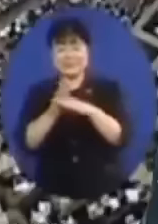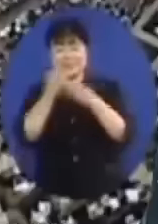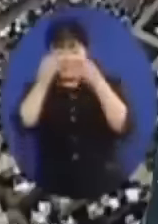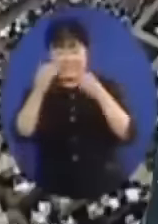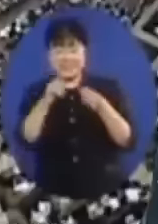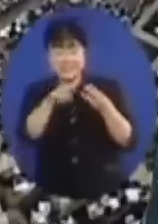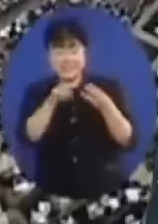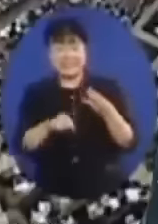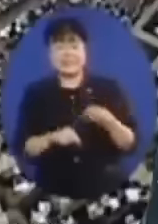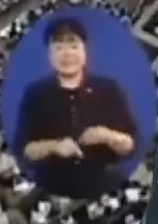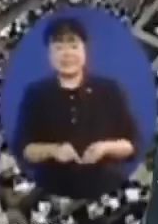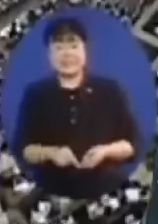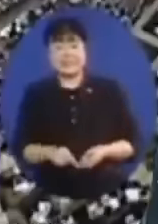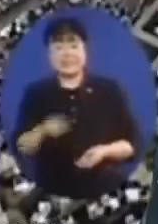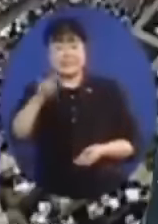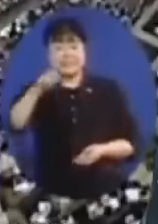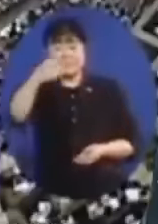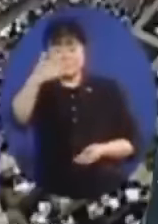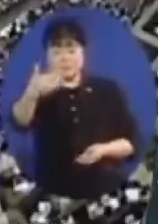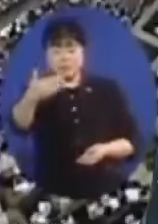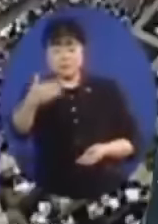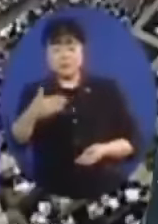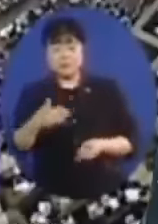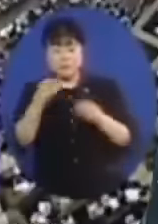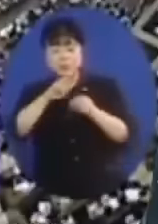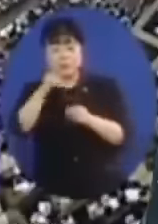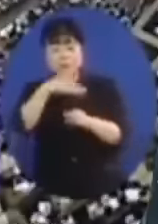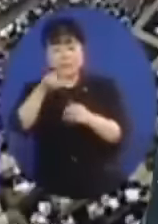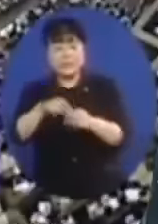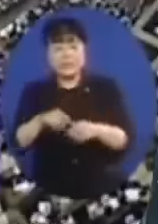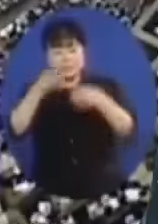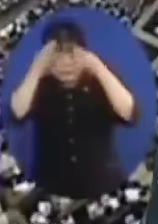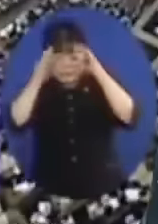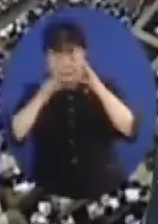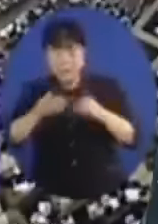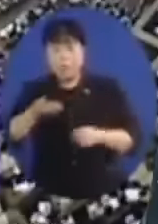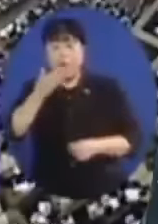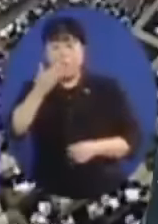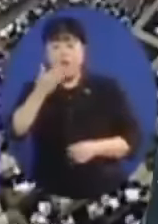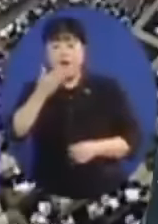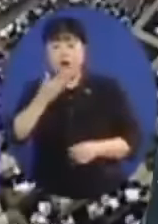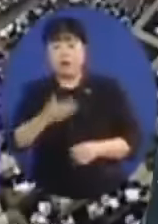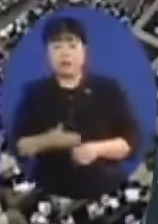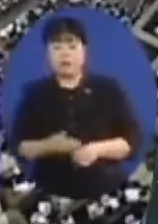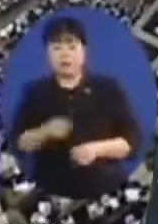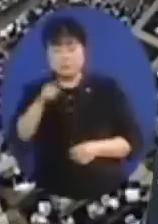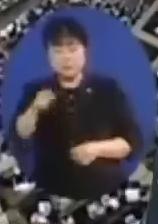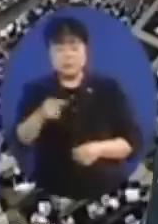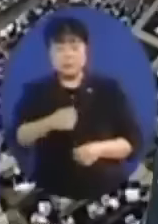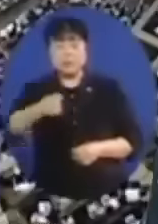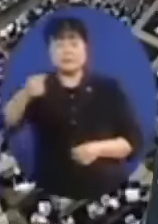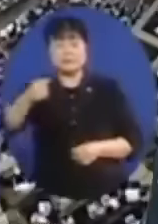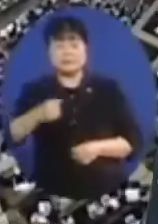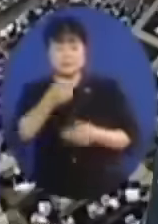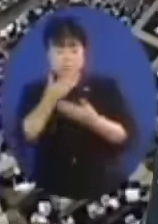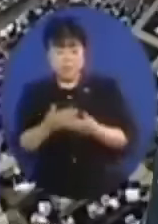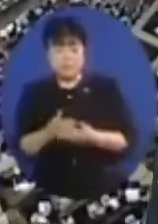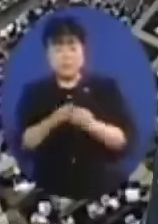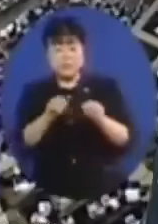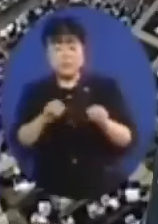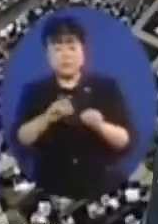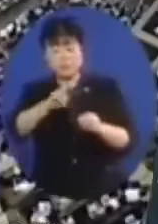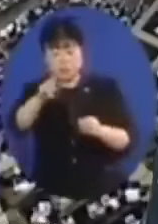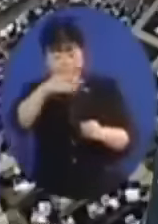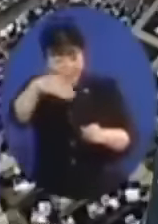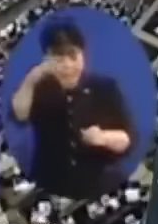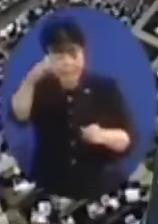창세기 3장 19절에 내가 흙으로 돌아갈 때까지 얼굴에 땀을 흘려야 먹을 것을 먹으리니 내가 그것에서 취함을 입었음이라. 너는 흙이니